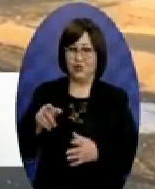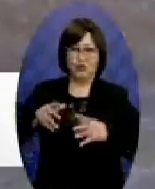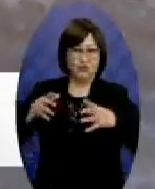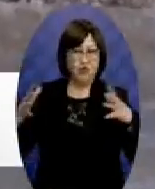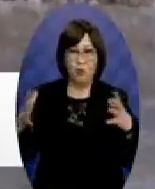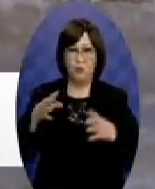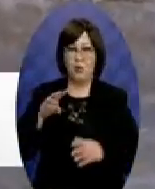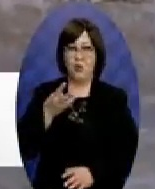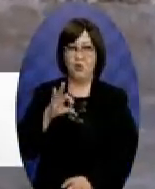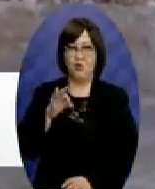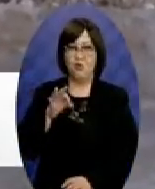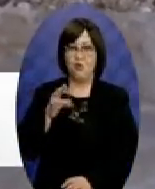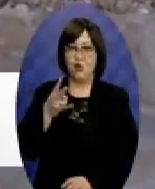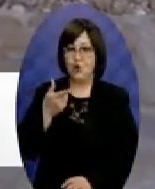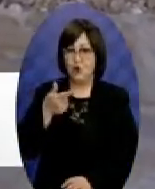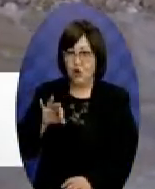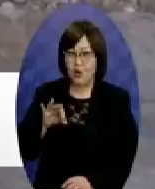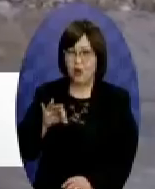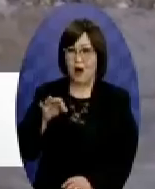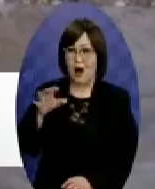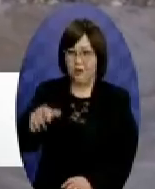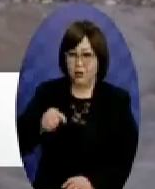олох салхитын ордын